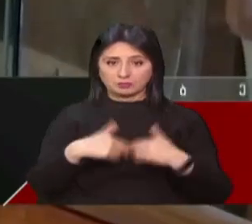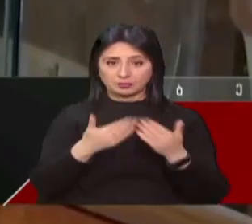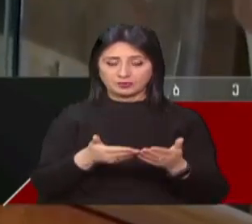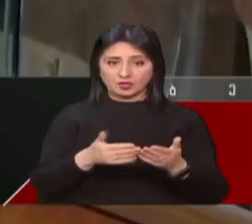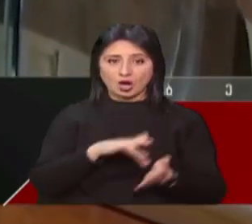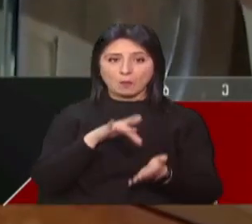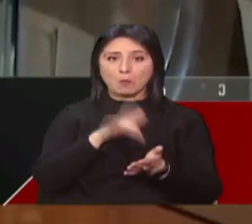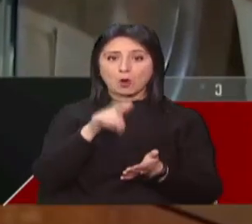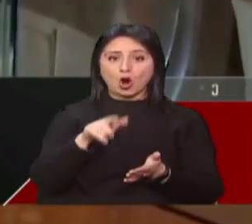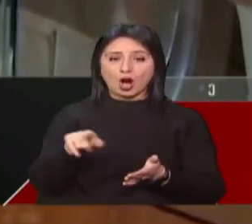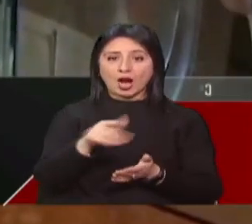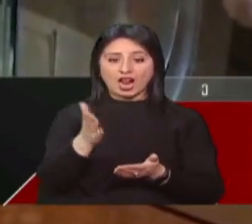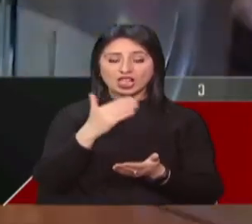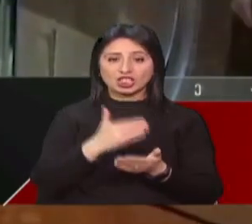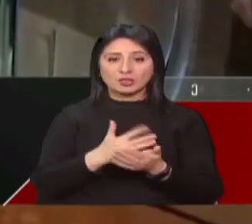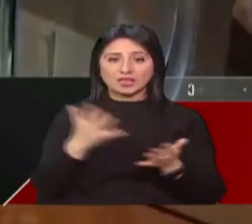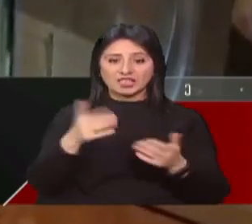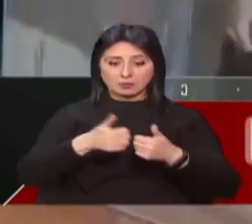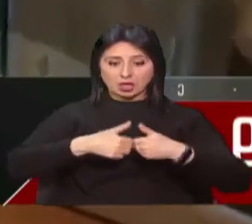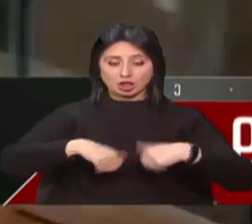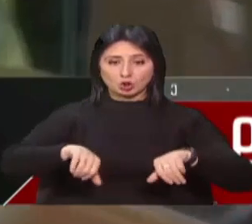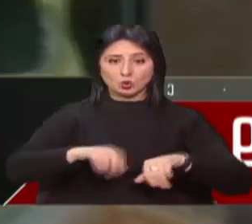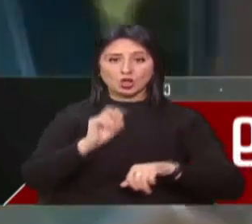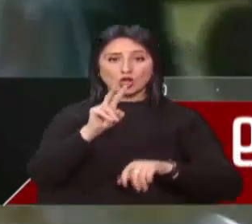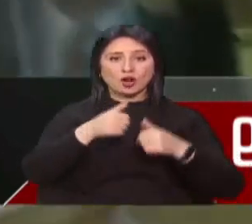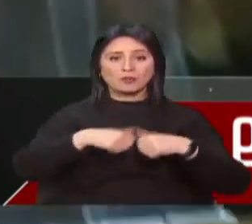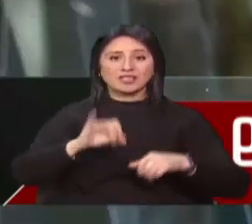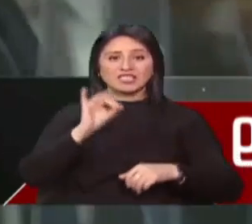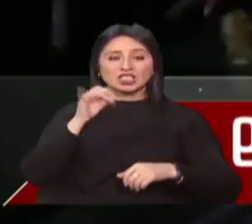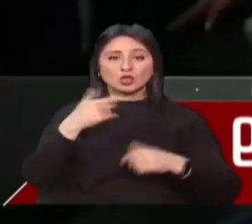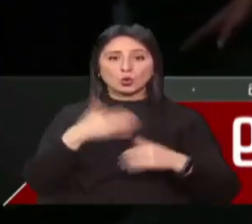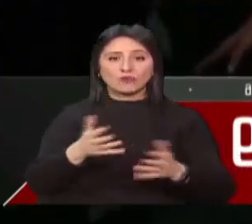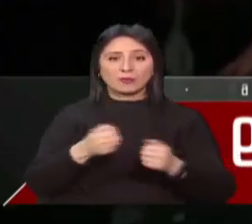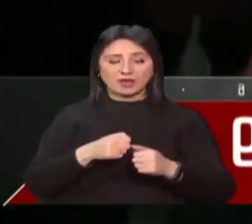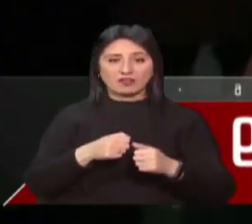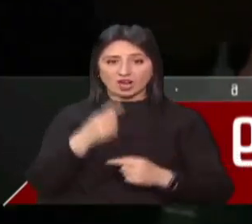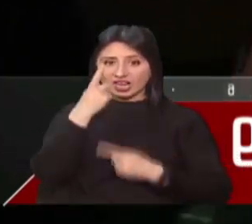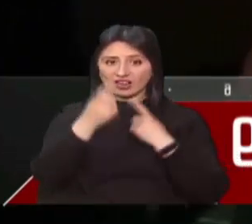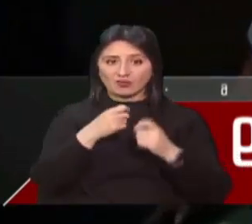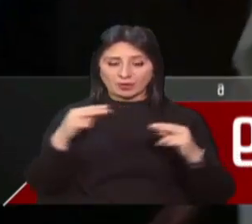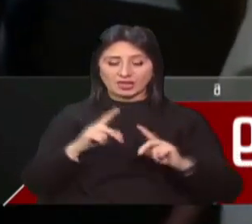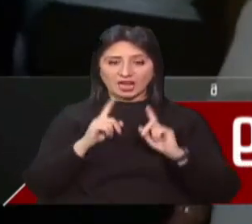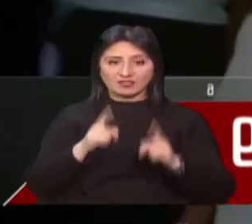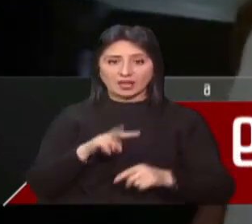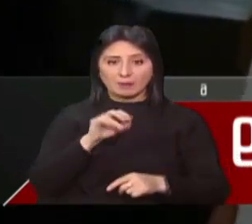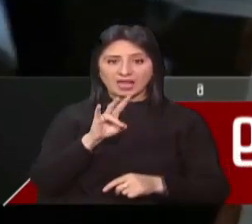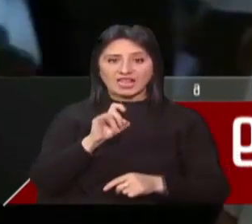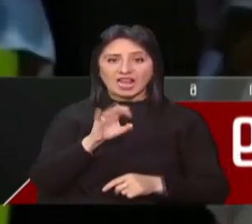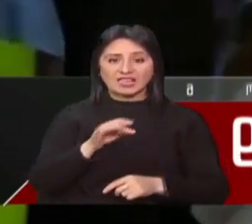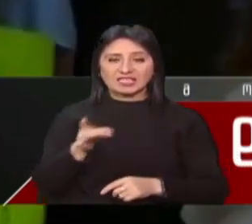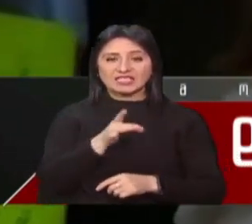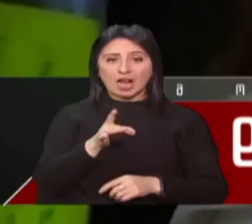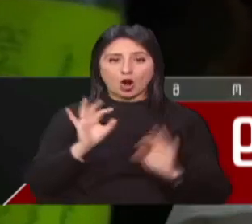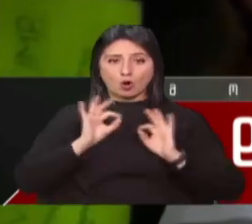წარუდგენენ. მოქალაქეებისგან შემდგარმა დიდმა ჟიურიმ ეს ისტორიული გადაწყვეტილება უკვე მიიღო. ინფორმაცია დაადასტურა მანჰეტენის